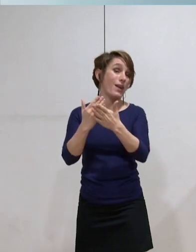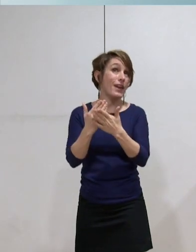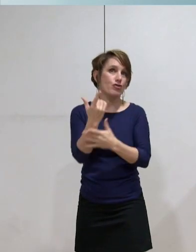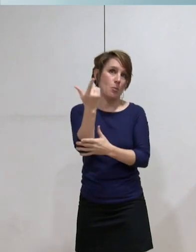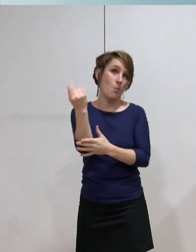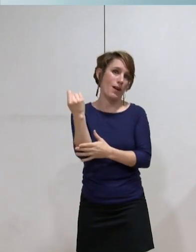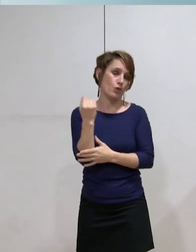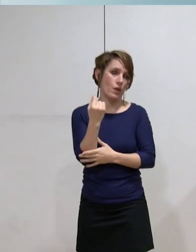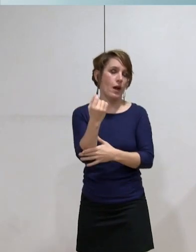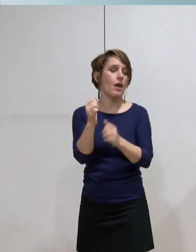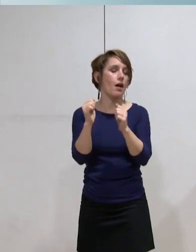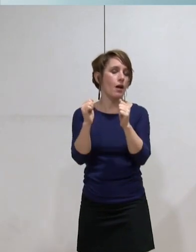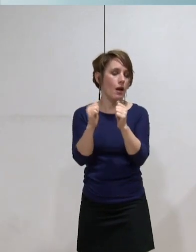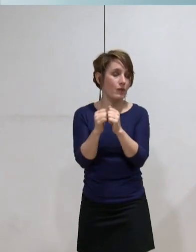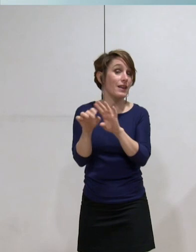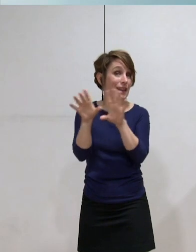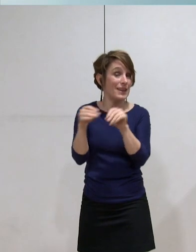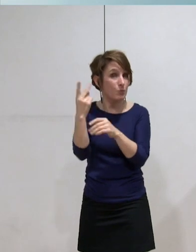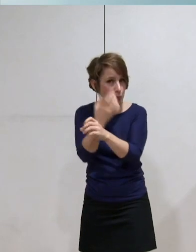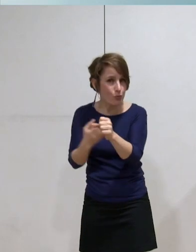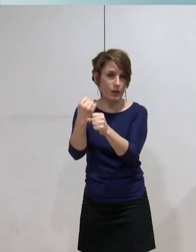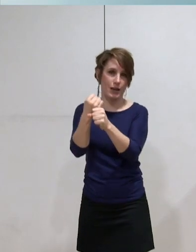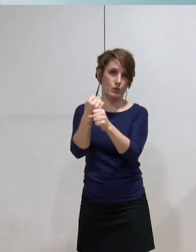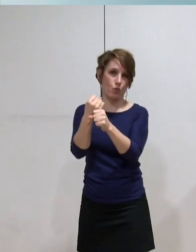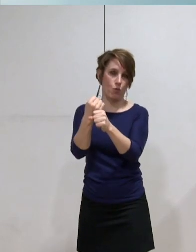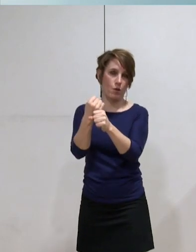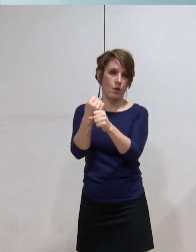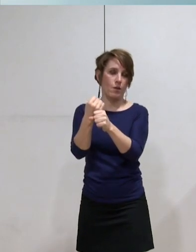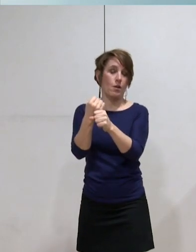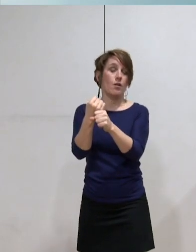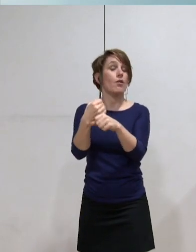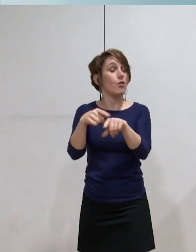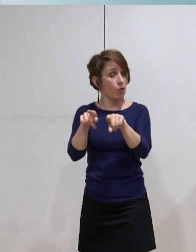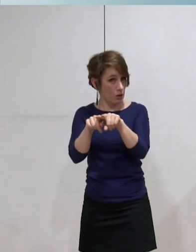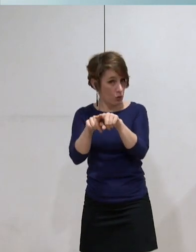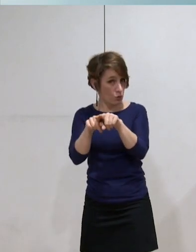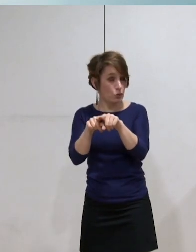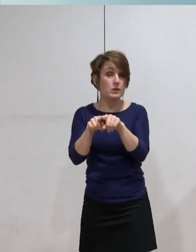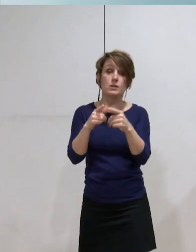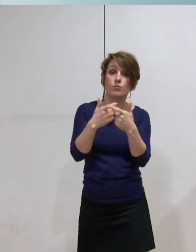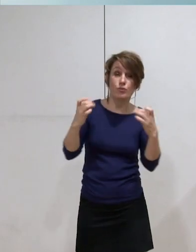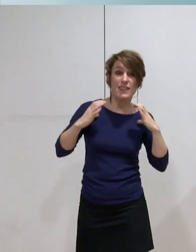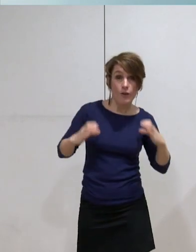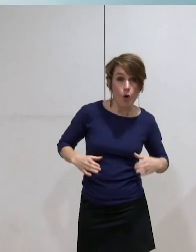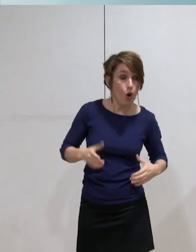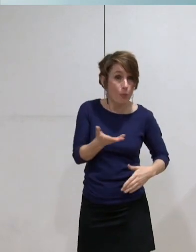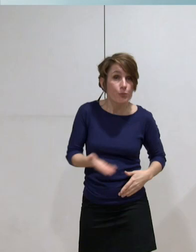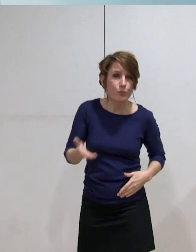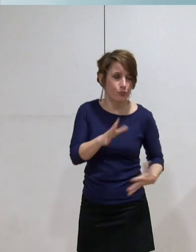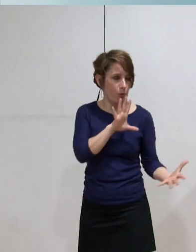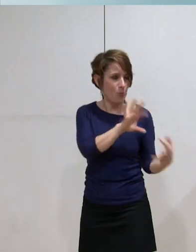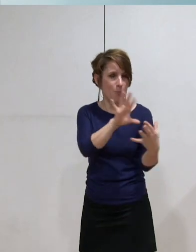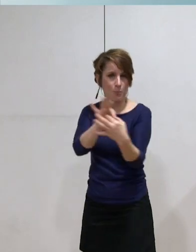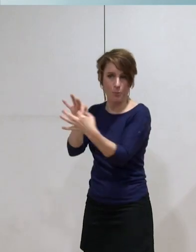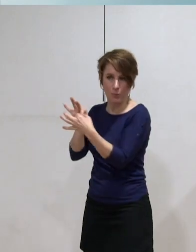avec tant les équipes de création d'une part que l'ensemble des clubs d' d'autre part que